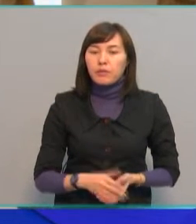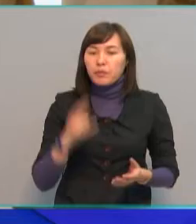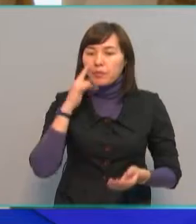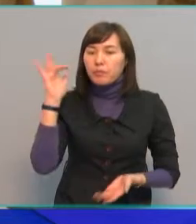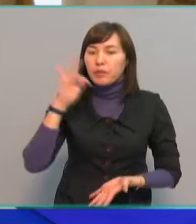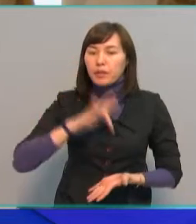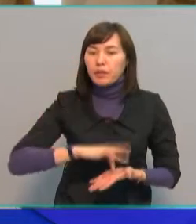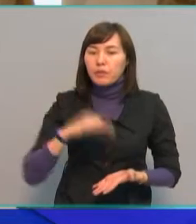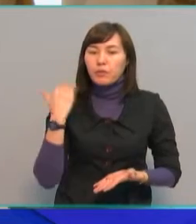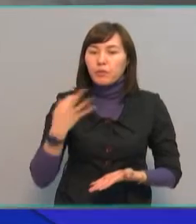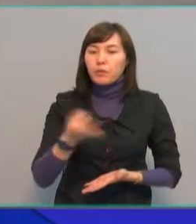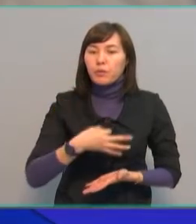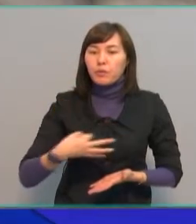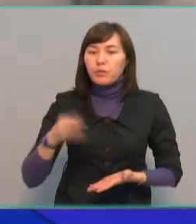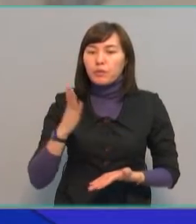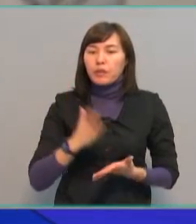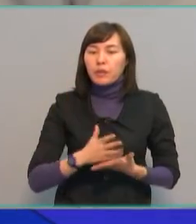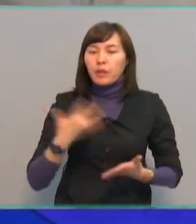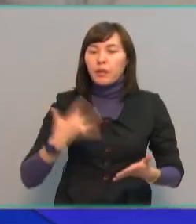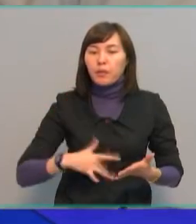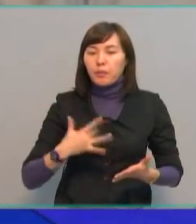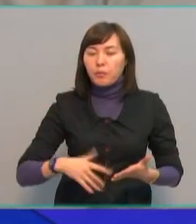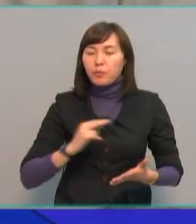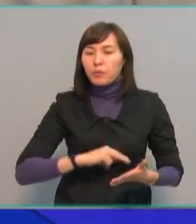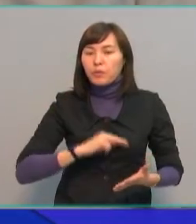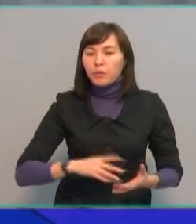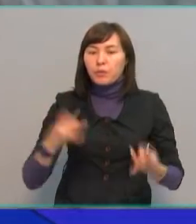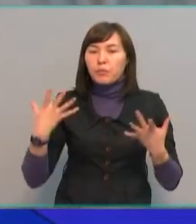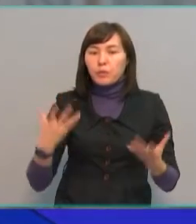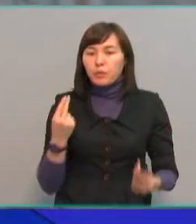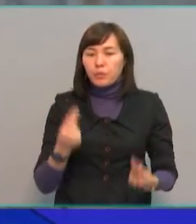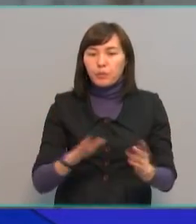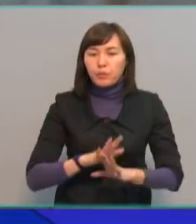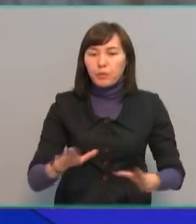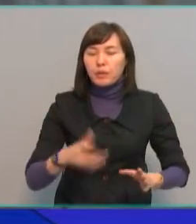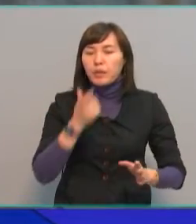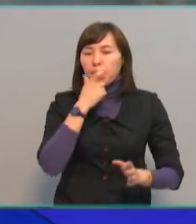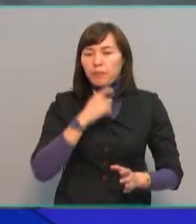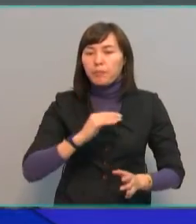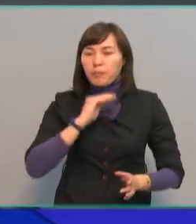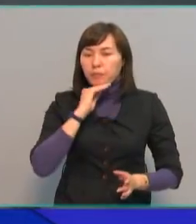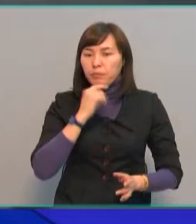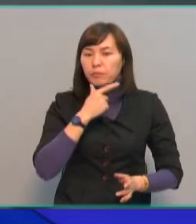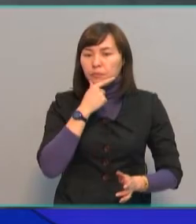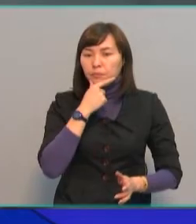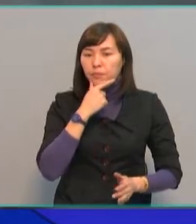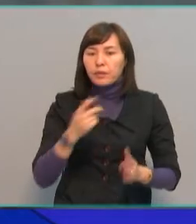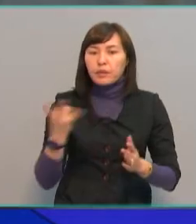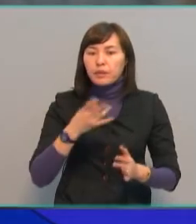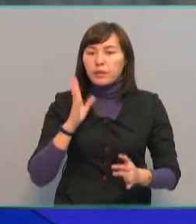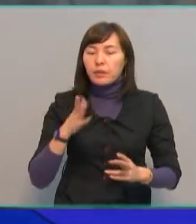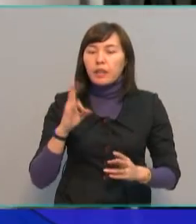Шымкент қаласынан, Түркістан облысынан бар. Домбыра жасау еркеннің ермегі емес, аса ұқыптылық пен жоғары талғамды талап